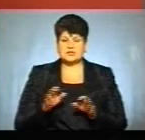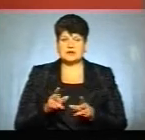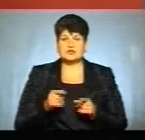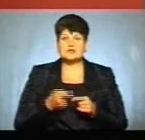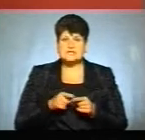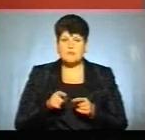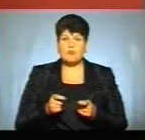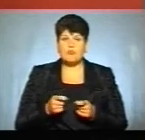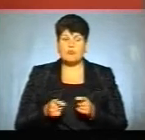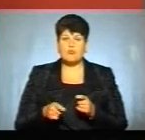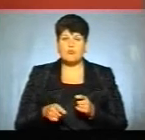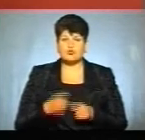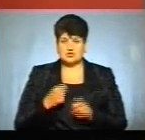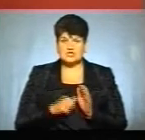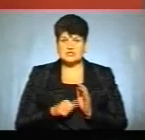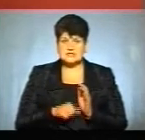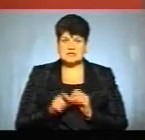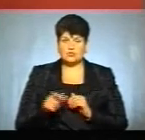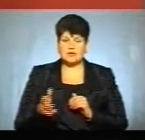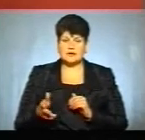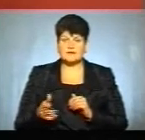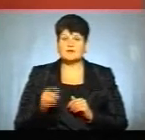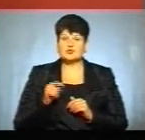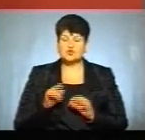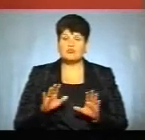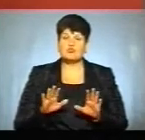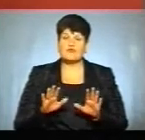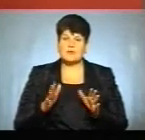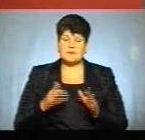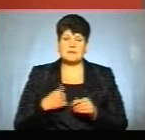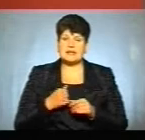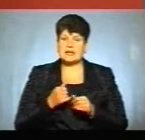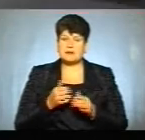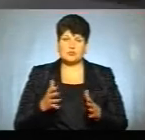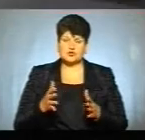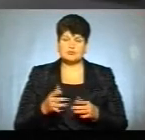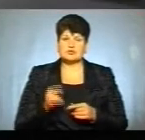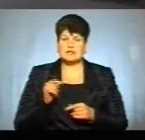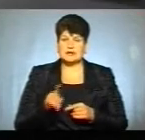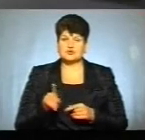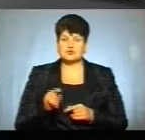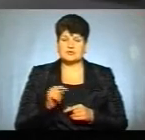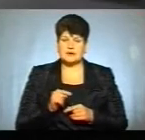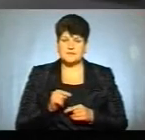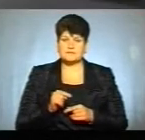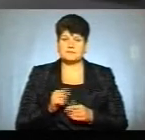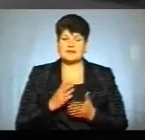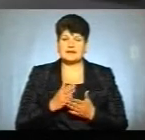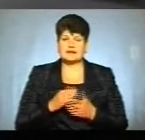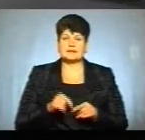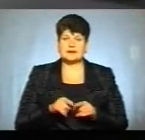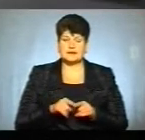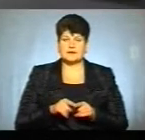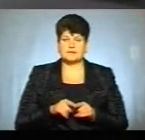притягнено до відповідальності лише 60 людей. Ну, в даному випадку ми не можемо через те, що там, от, наприклад, є такий